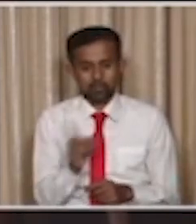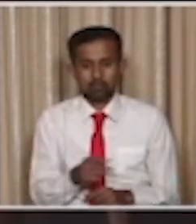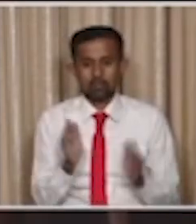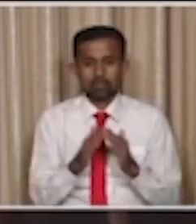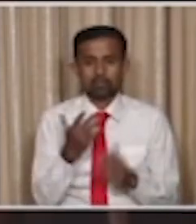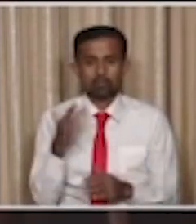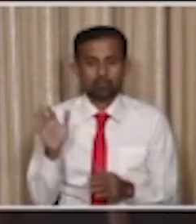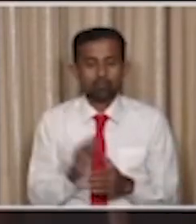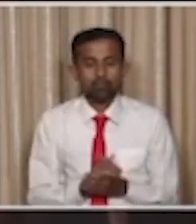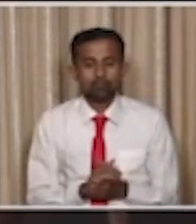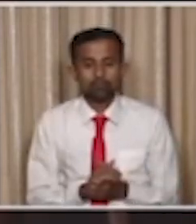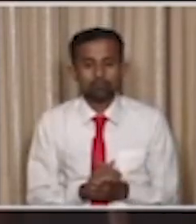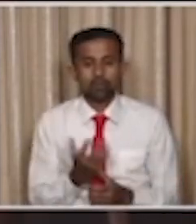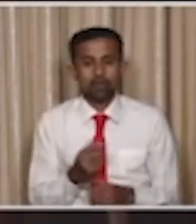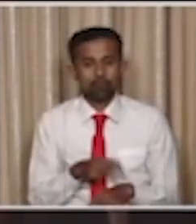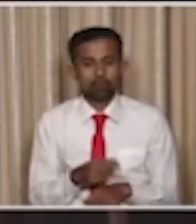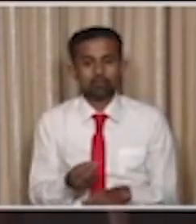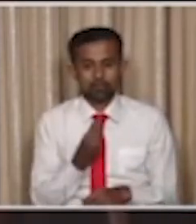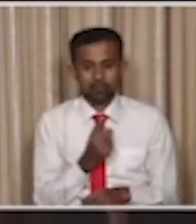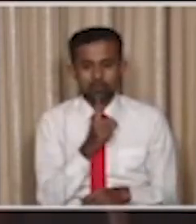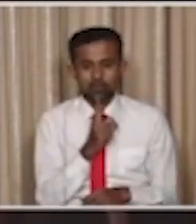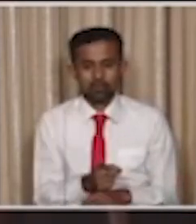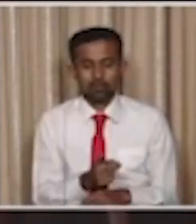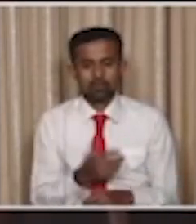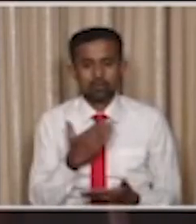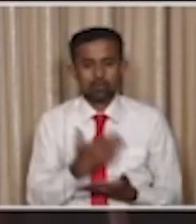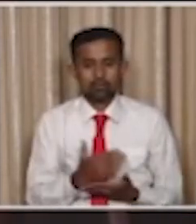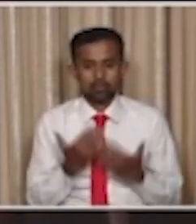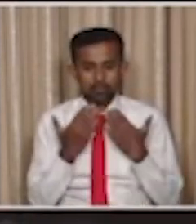ගෙදර යවන්න ඒ සඳහා අවස්ථාව ලබා දෙන්න කියා ඉල්ලා සිටමින් මම නියඳ වෙනවා. බොහොම ස්තුතියි.